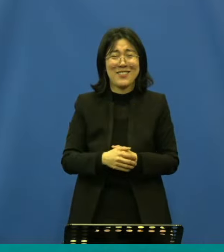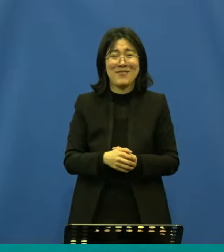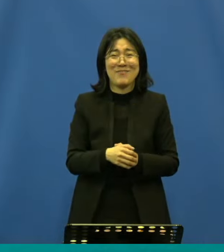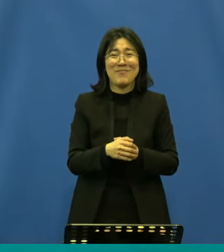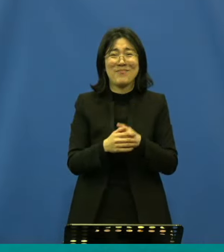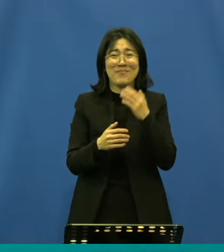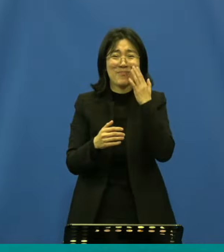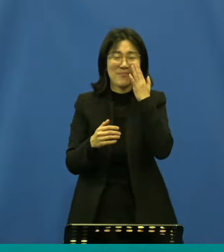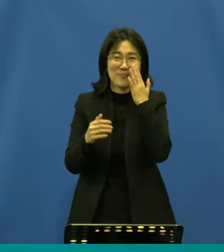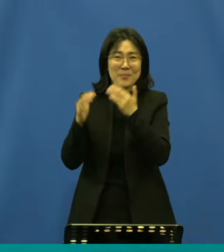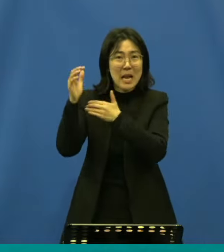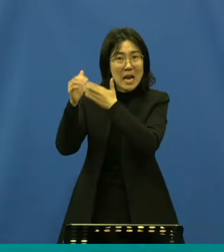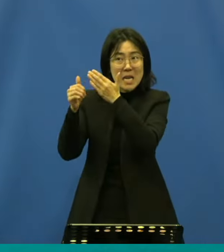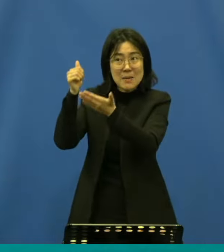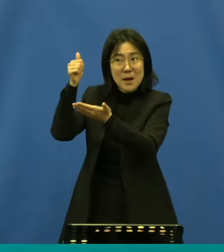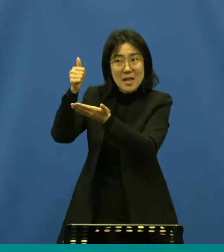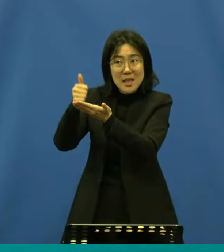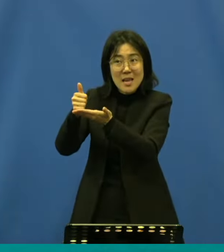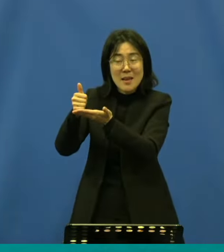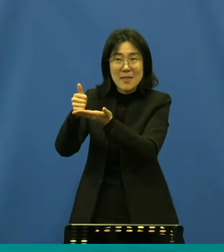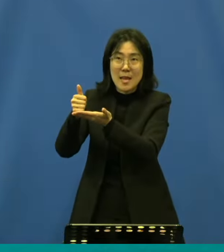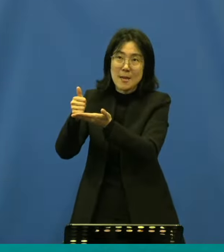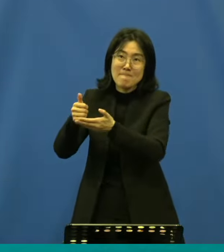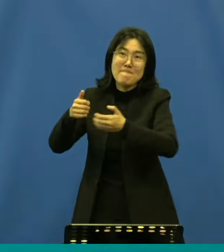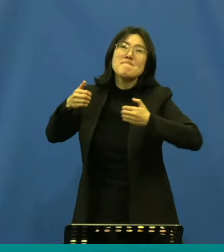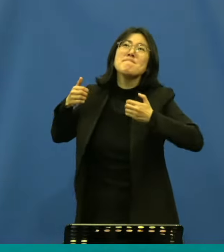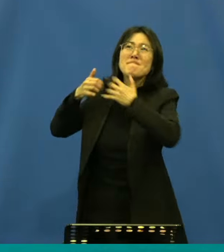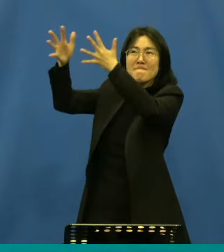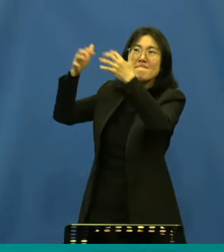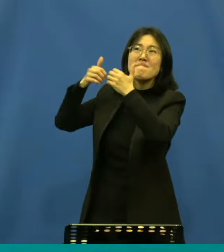그는 하나님에게 끝까지 고분고분하지 않습니다.